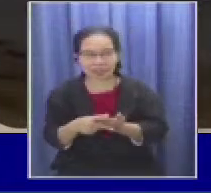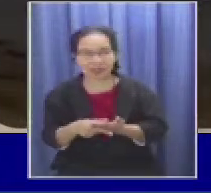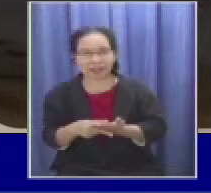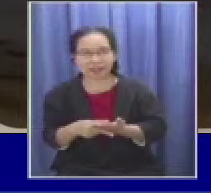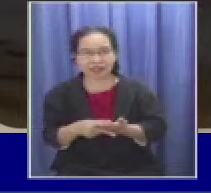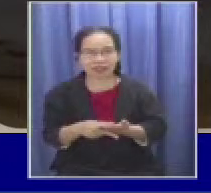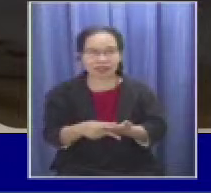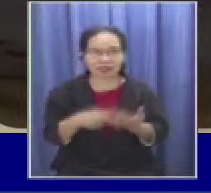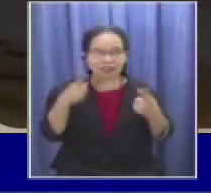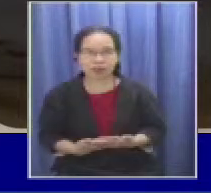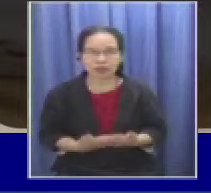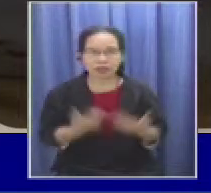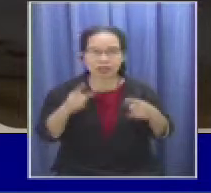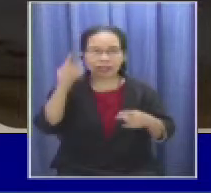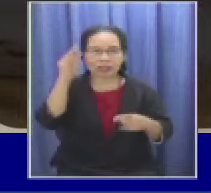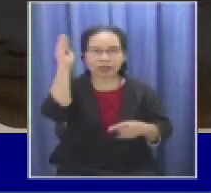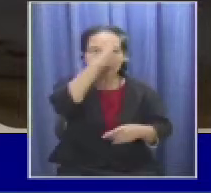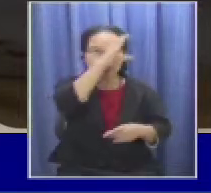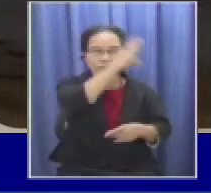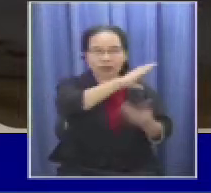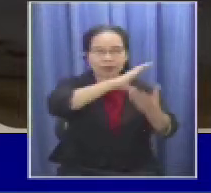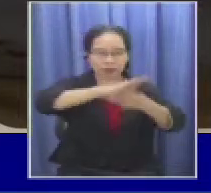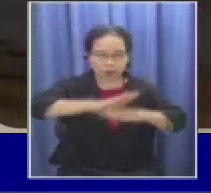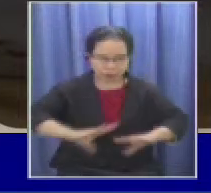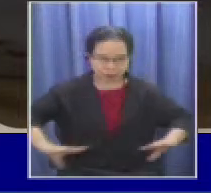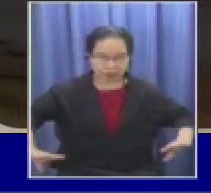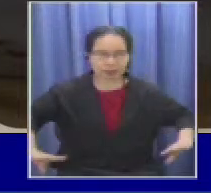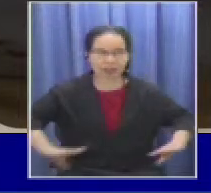nka na adasem